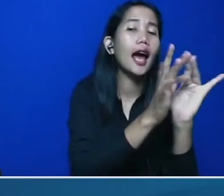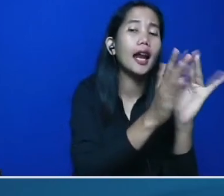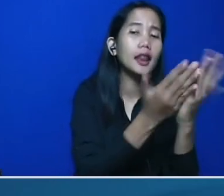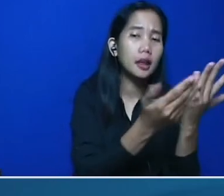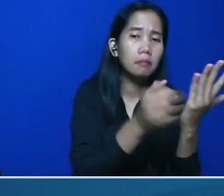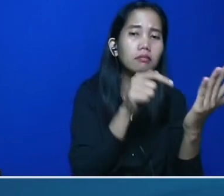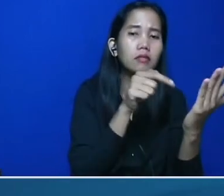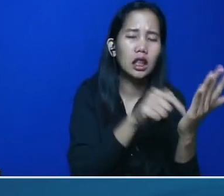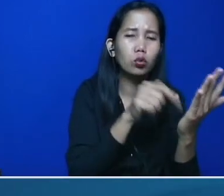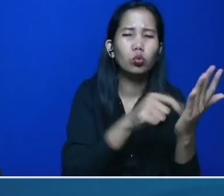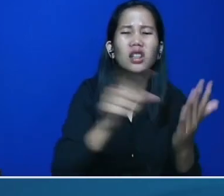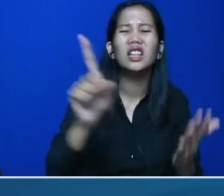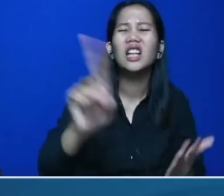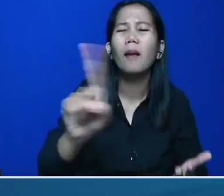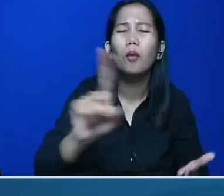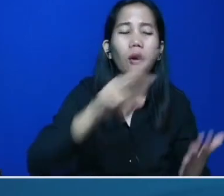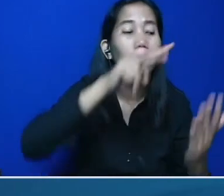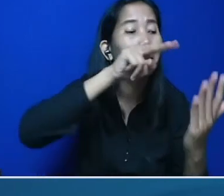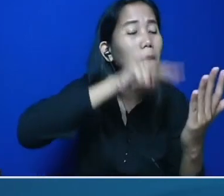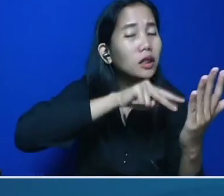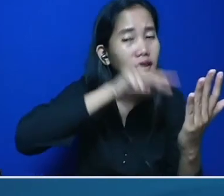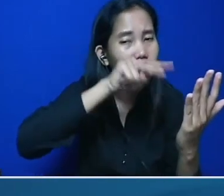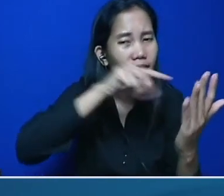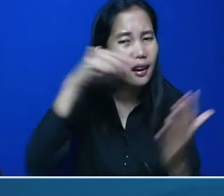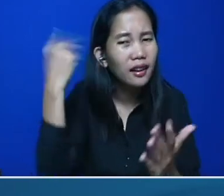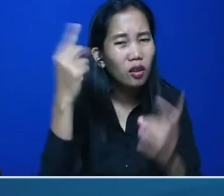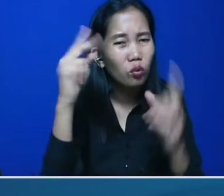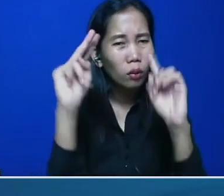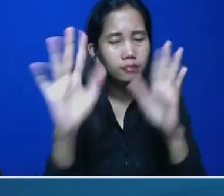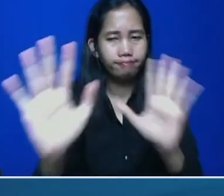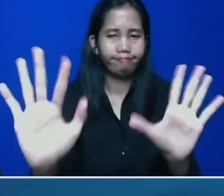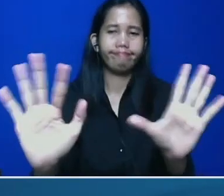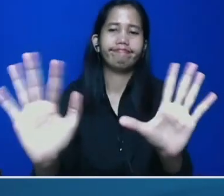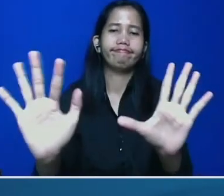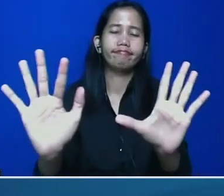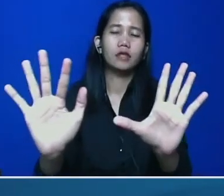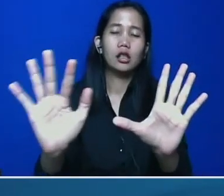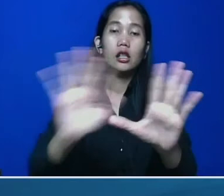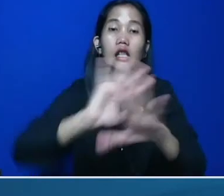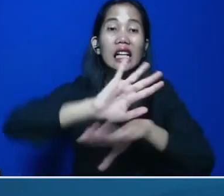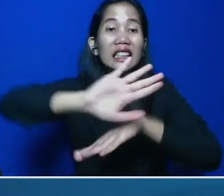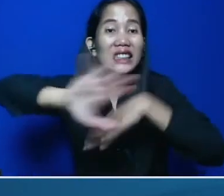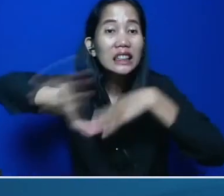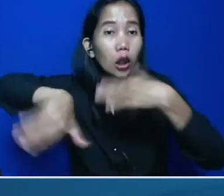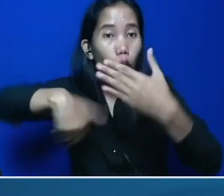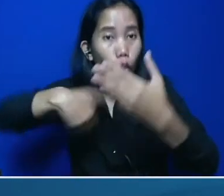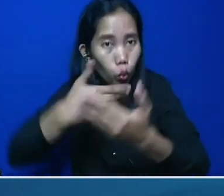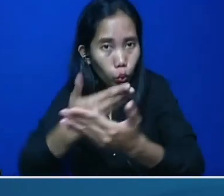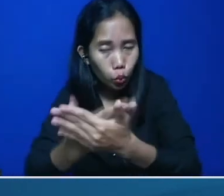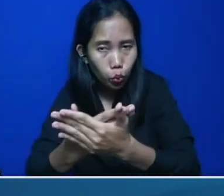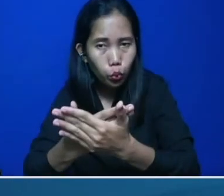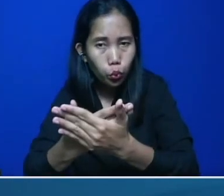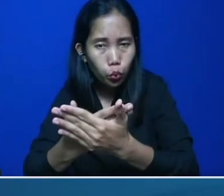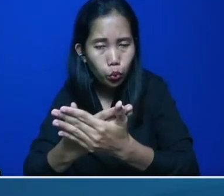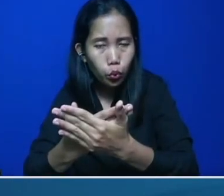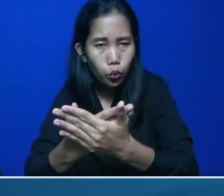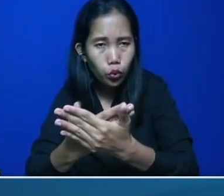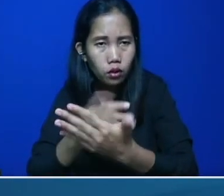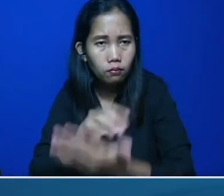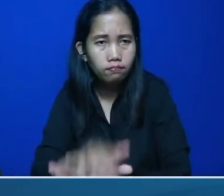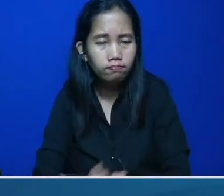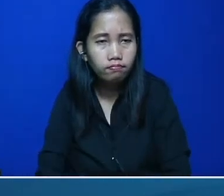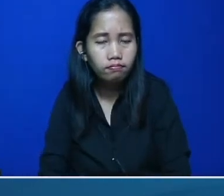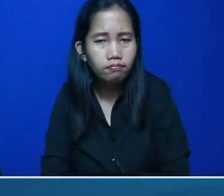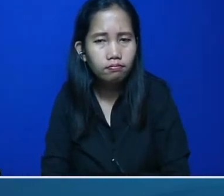keseluruhan WhatsApp itu harus dibaca keseluruhan ayat 28 ia berkata kepada mereka